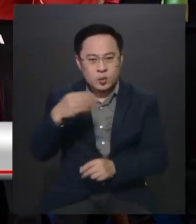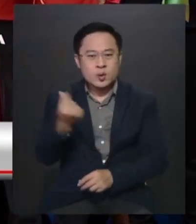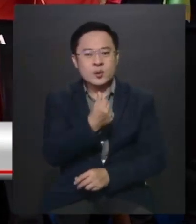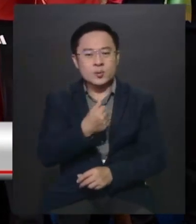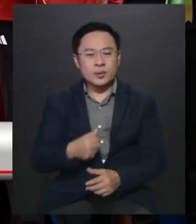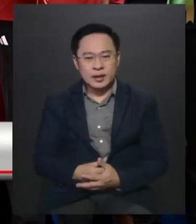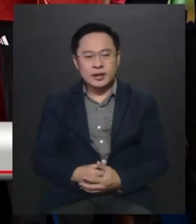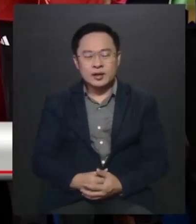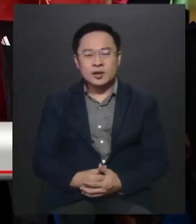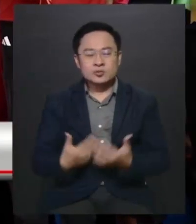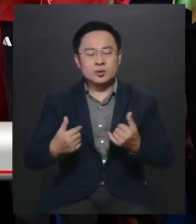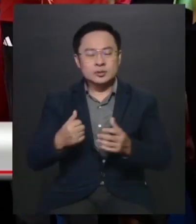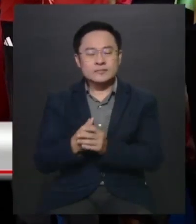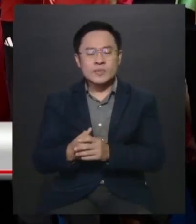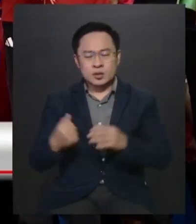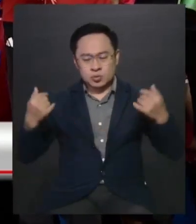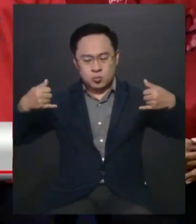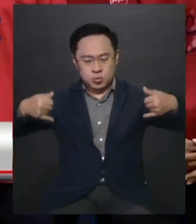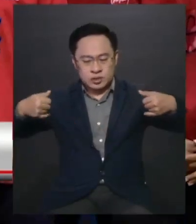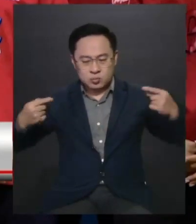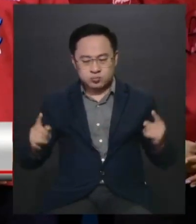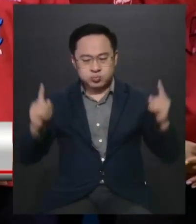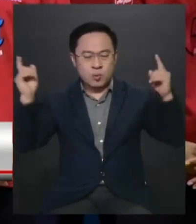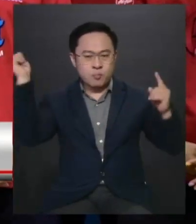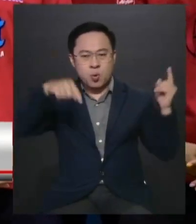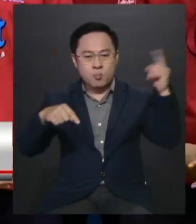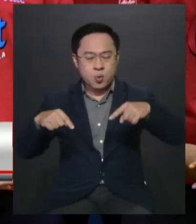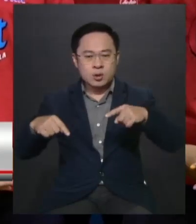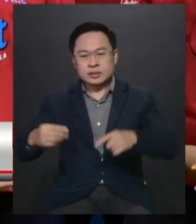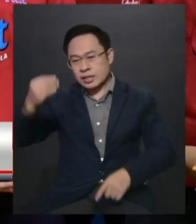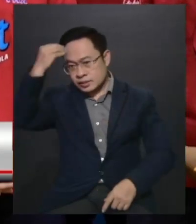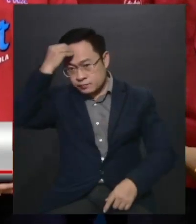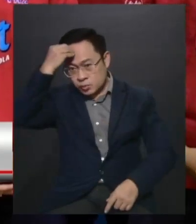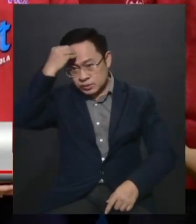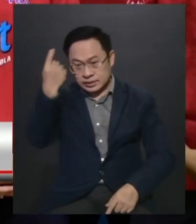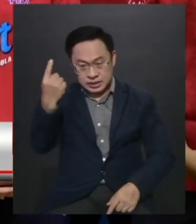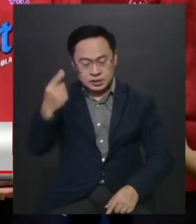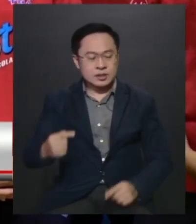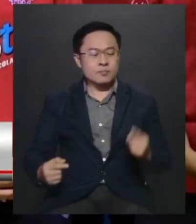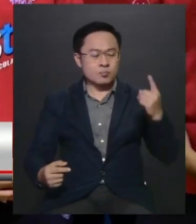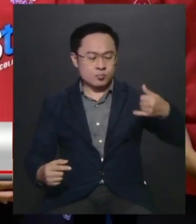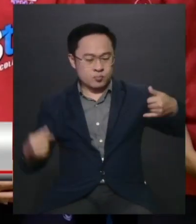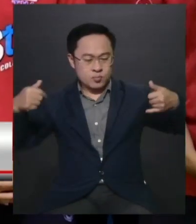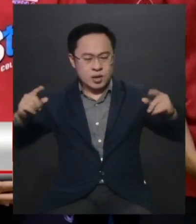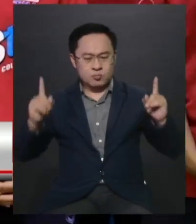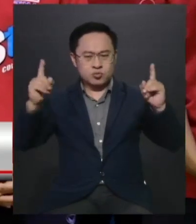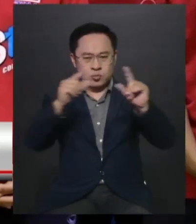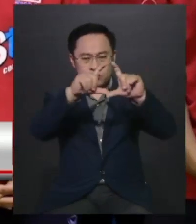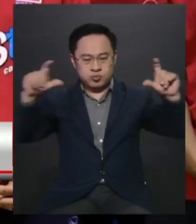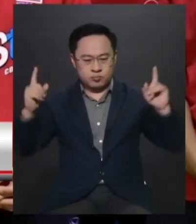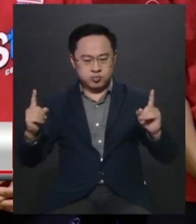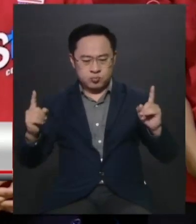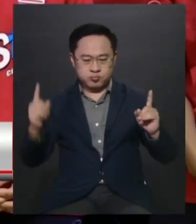หัวเสายอดเยี่ยมครับเป็นของนิชิกาวะจากญี่ปุ่นแล้วก็โอ้แม่งเจี๋ยจากจีนนะครับบีหลังยอดเยี่ยมจากจีนครับคือโจถีถงนะครับ